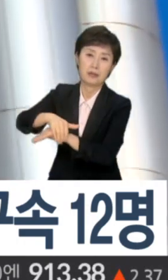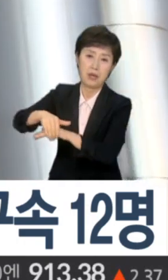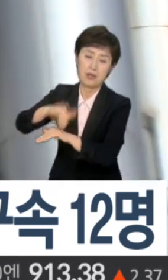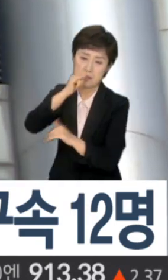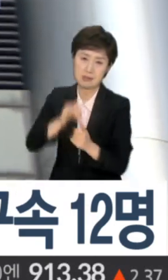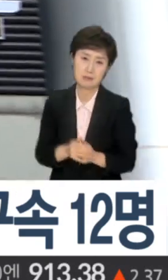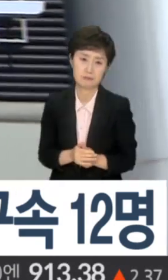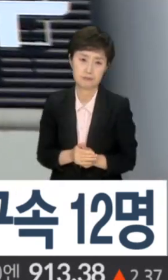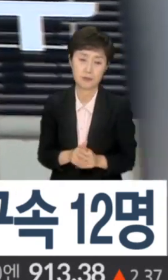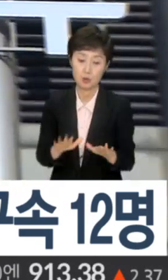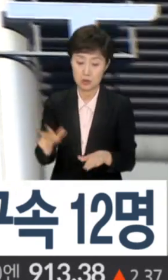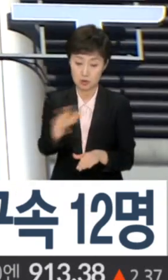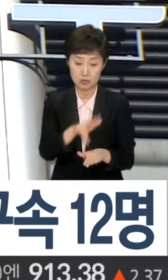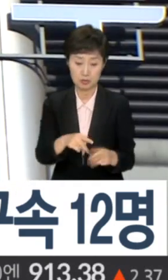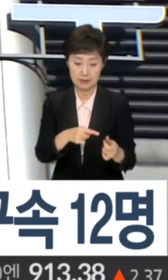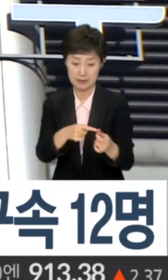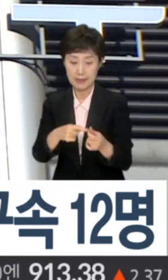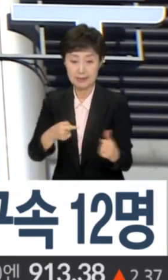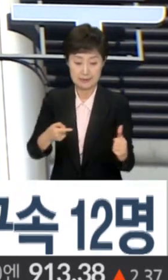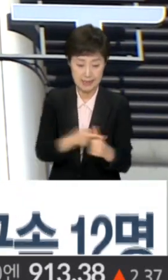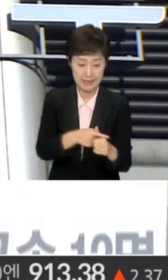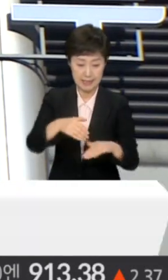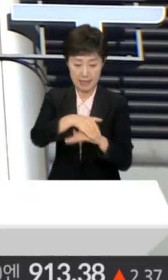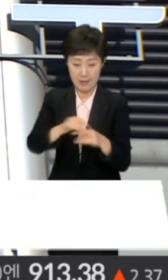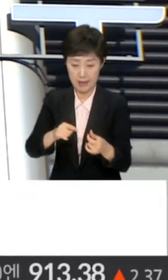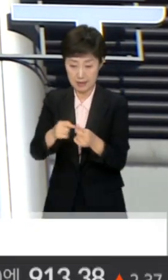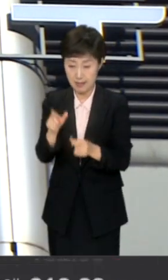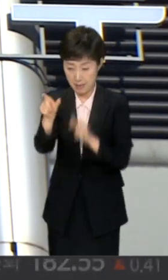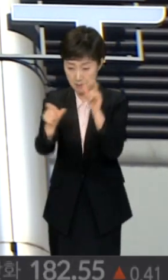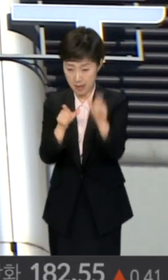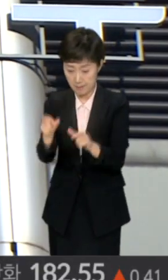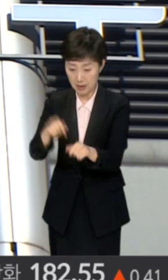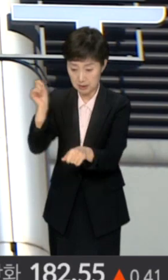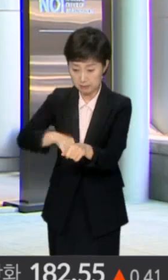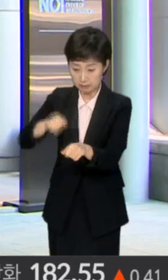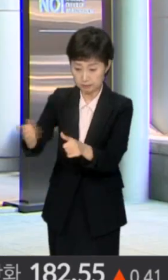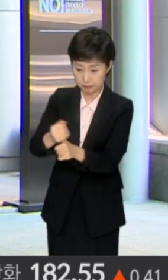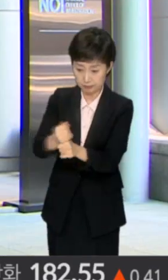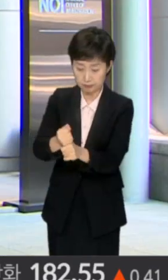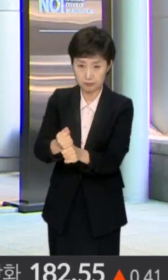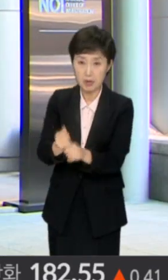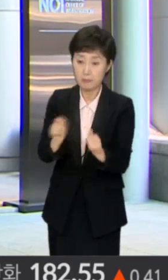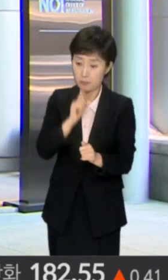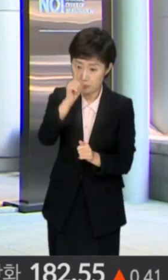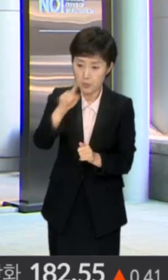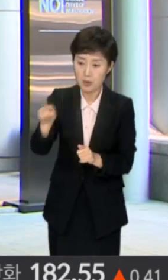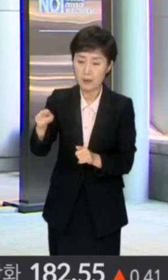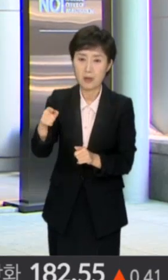오늘까지 전국에서 살인 예고글을 작성한 혐의로 구속된 피의자는 모두 12명입니다.